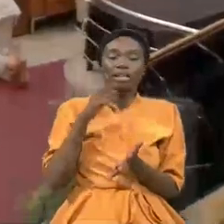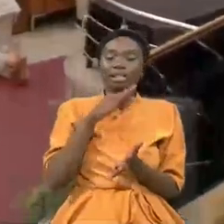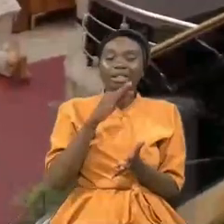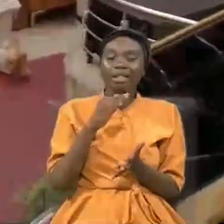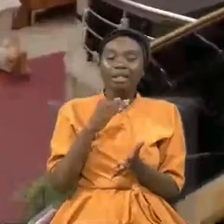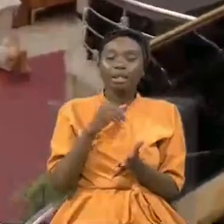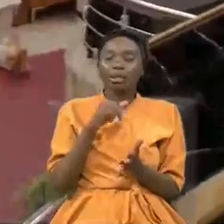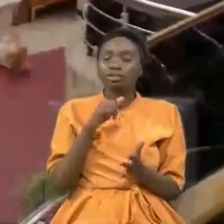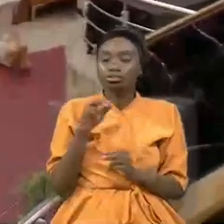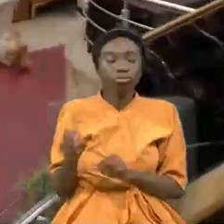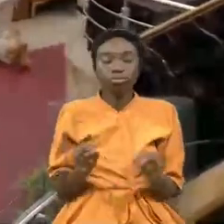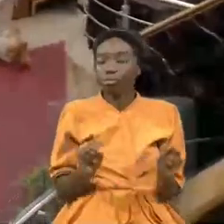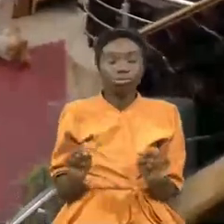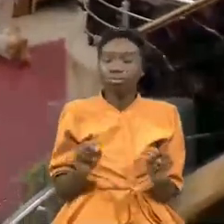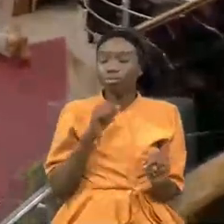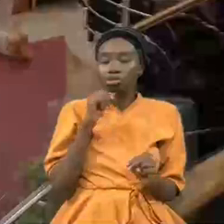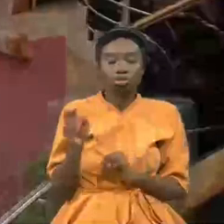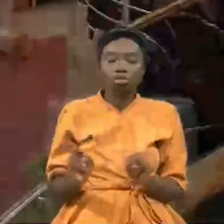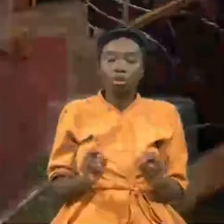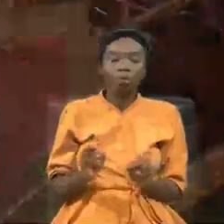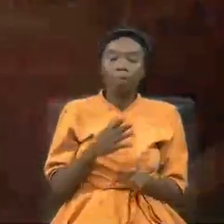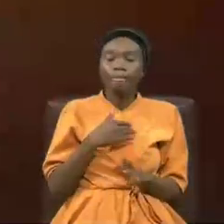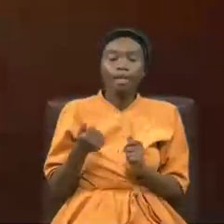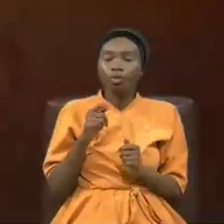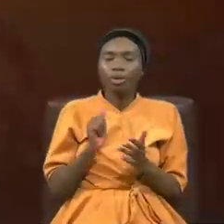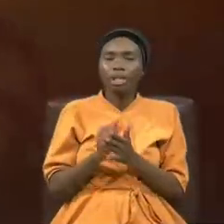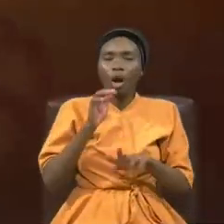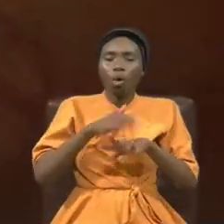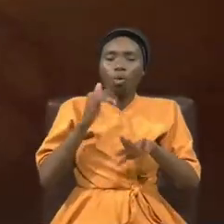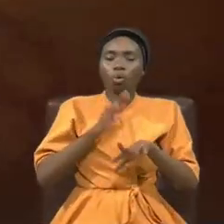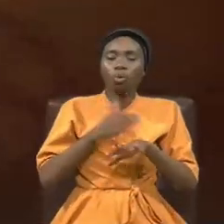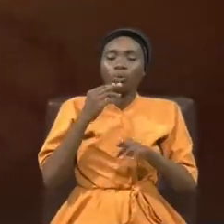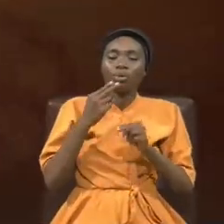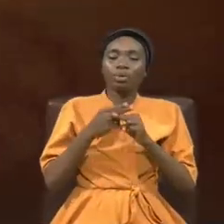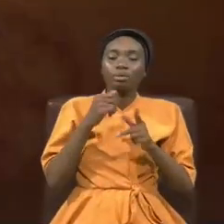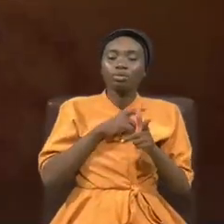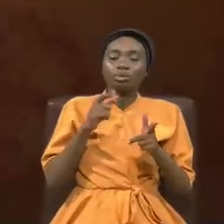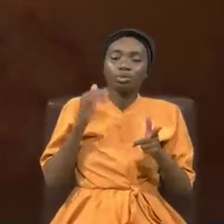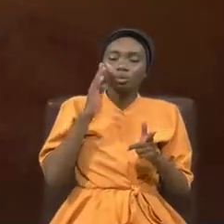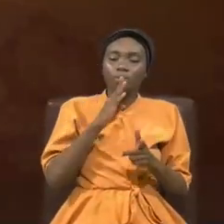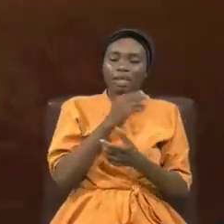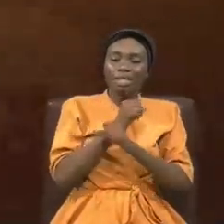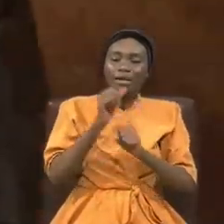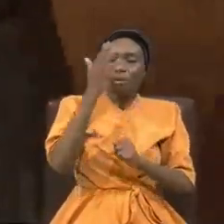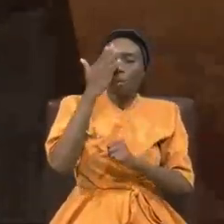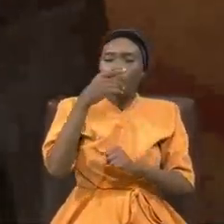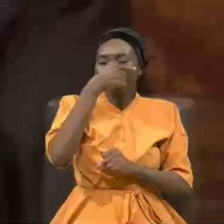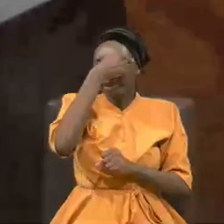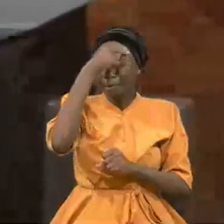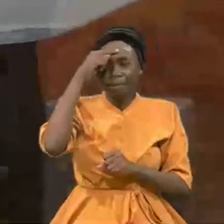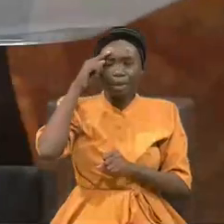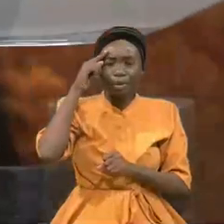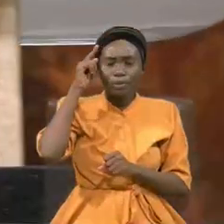il est impartial. Et quiconque invoquera le nom du Seigneur sera sauvé. Pourquoi? Parce